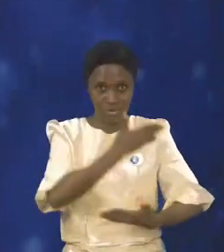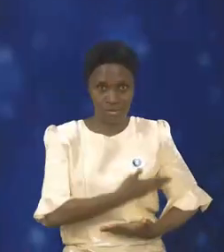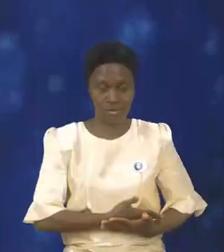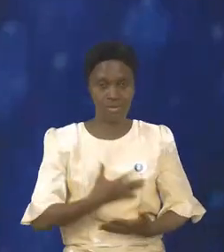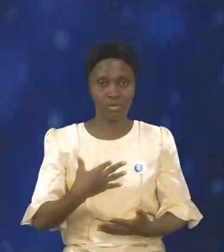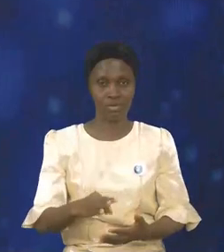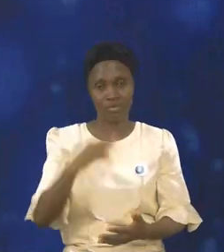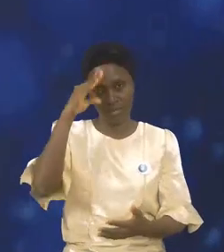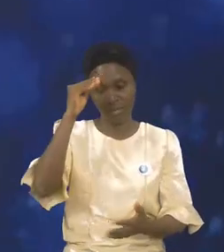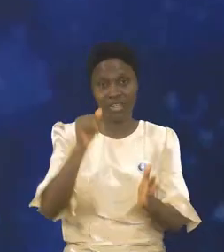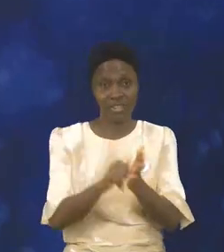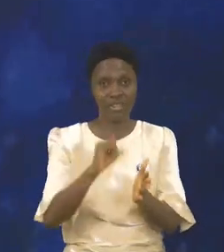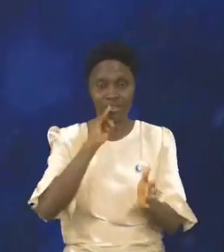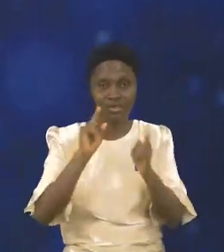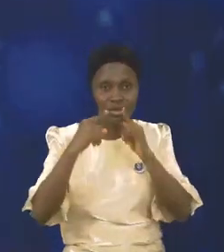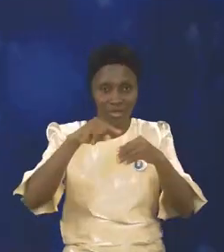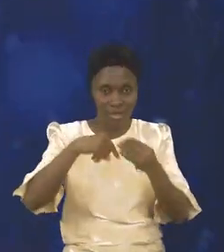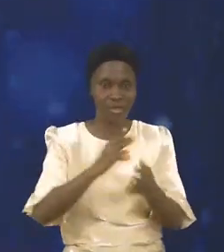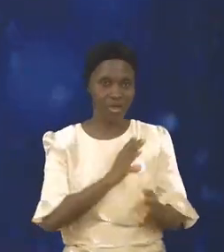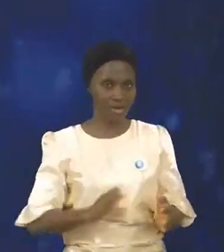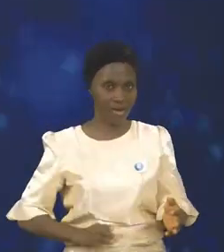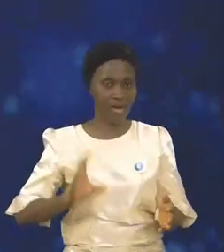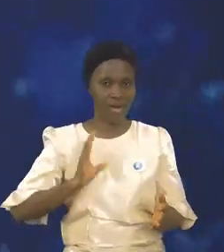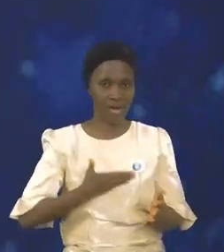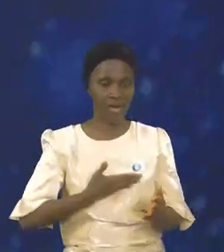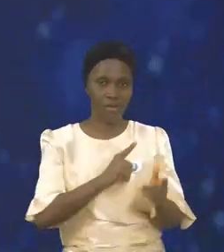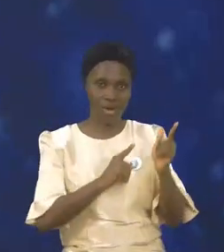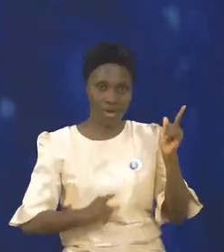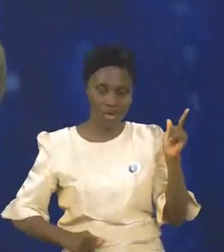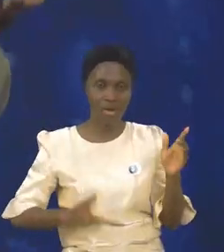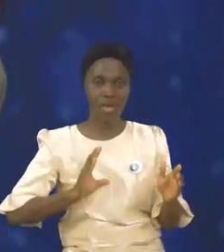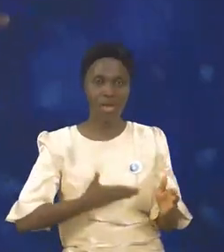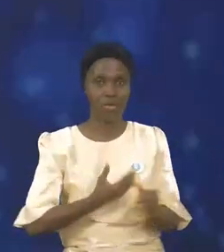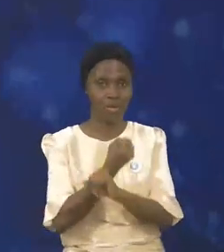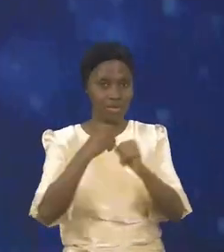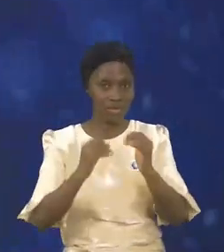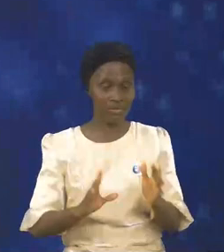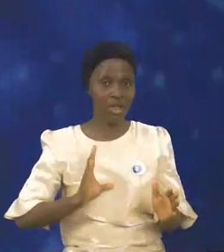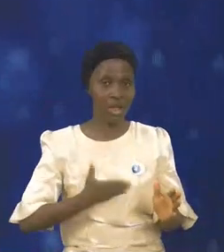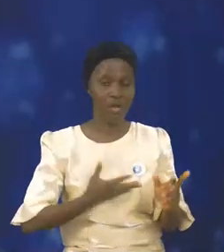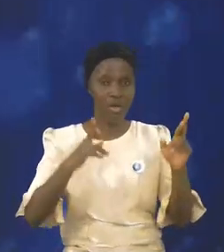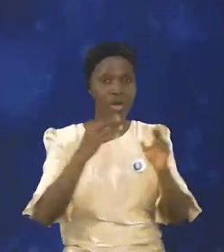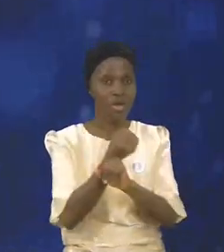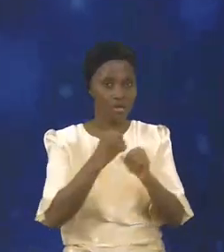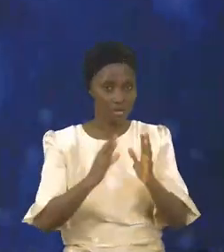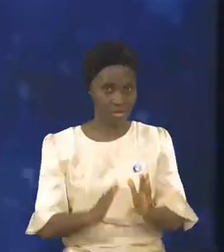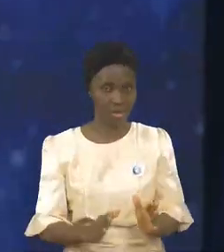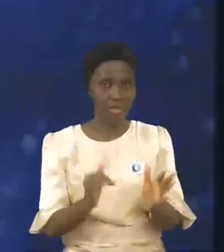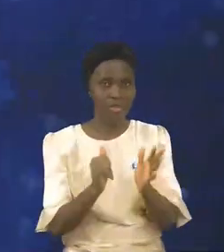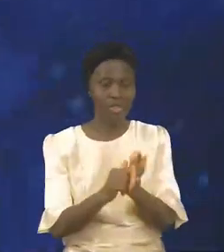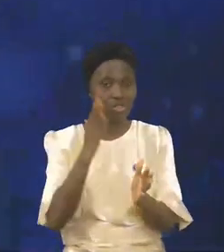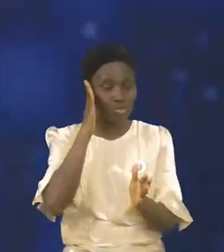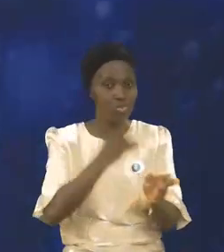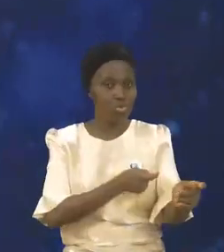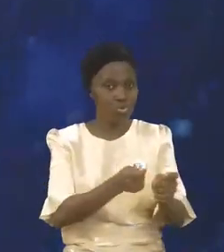nocturnes, et voici, sur les nuées des cieux, arriva quelqu'un de semblable à un fils de l'homme. Voici